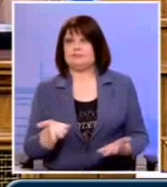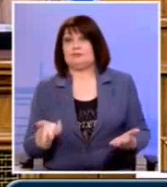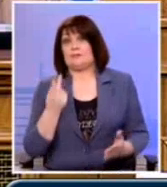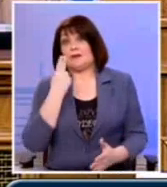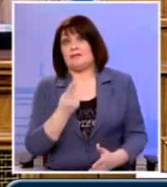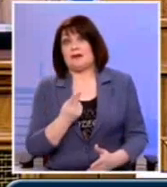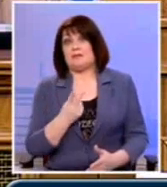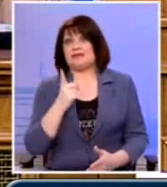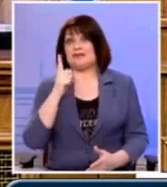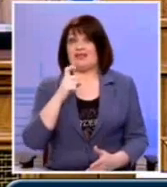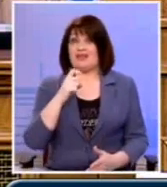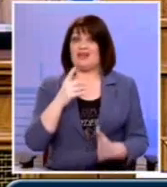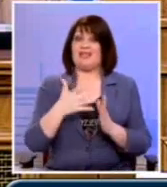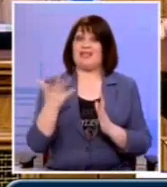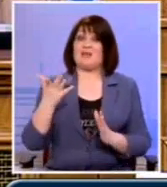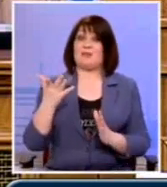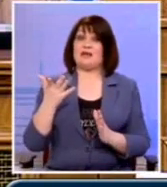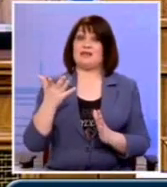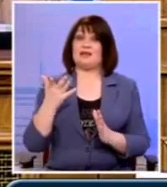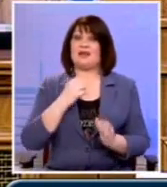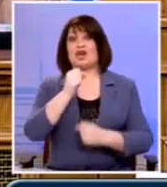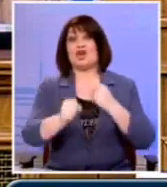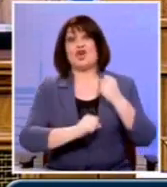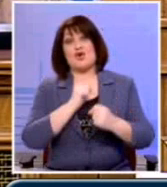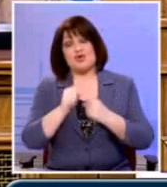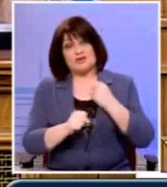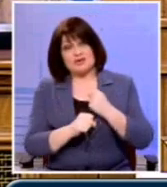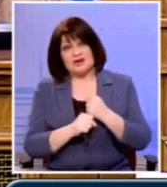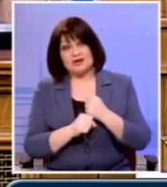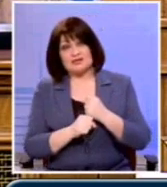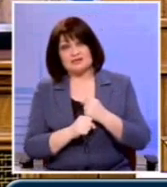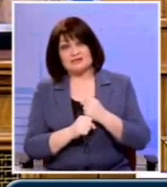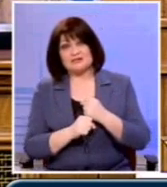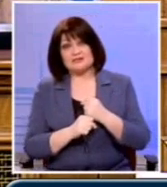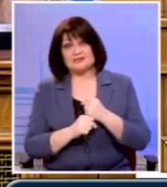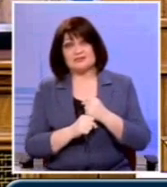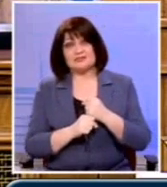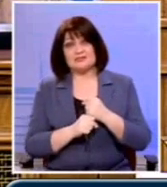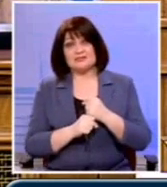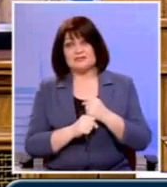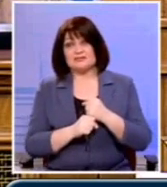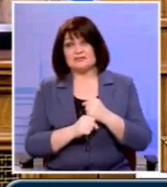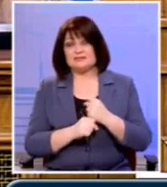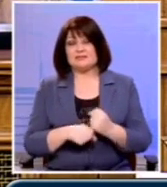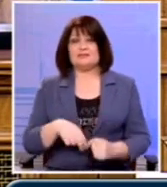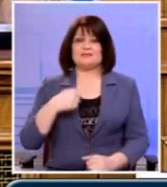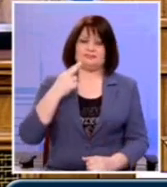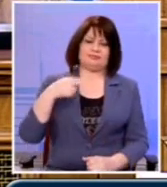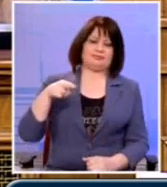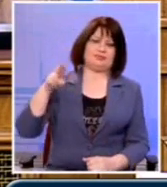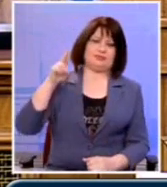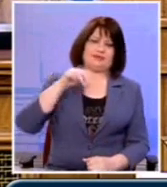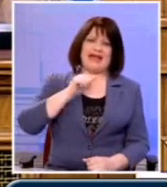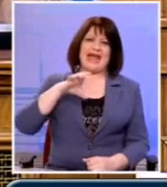για 10-15 χρόνια έχουμε συστηματική ανάπτυξη. Αύξηση, μεγέθυνση, όχι ανάπτυξη, μεγέθυνση του πραγματικού